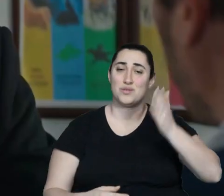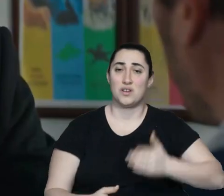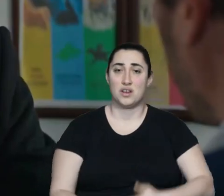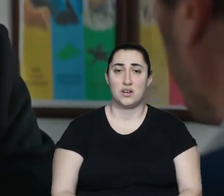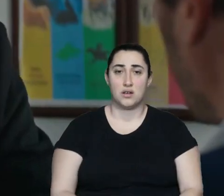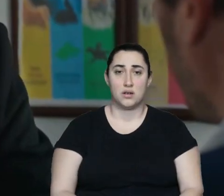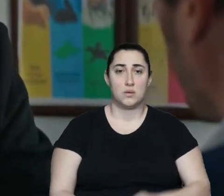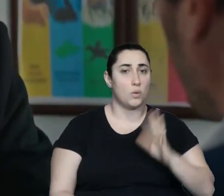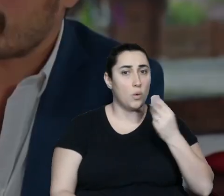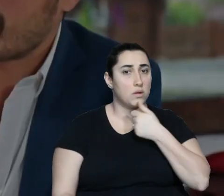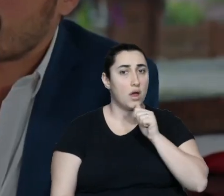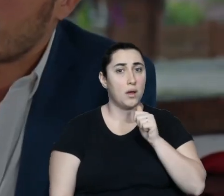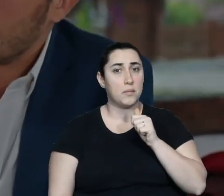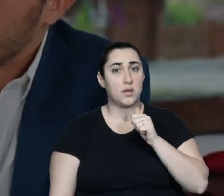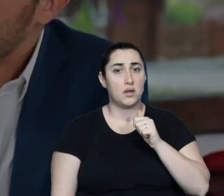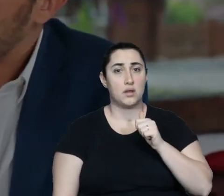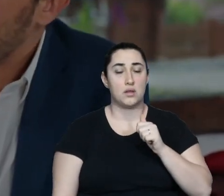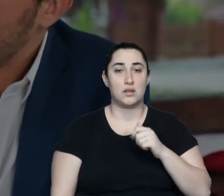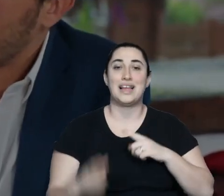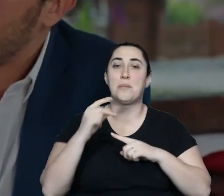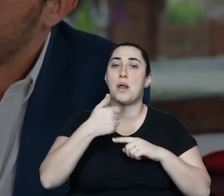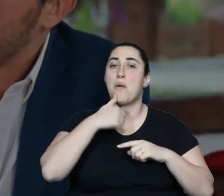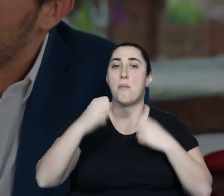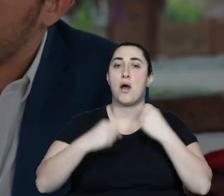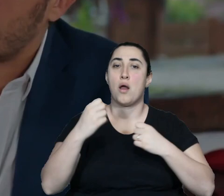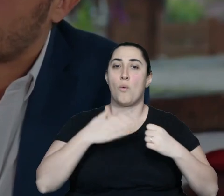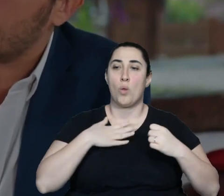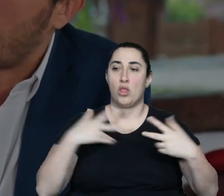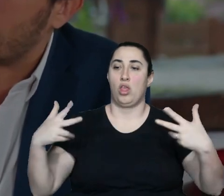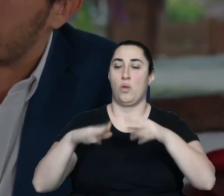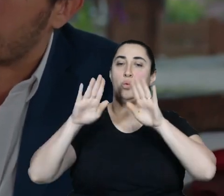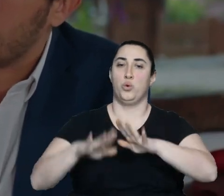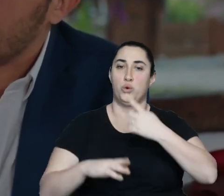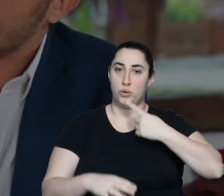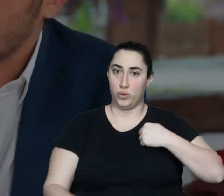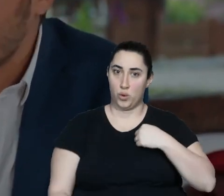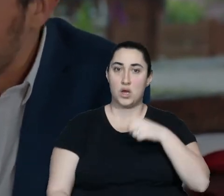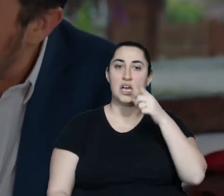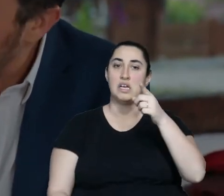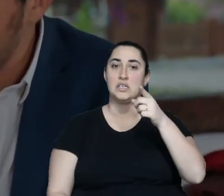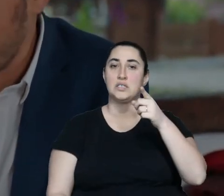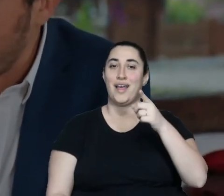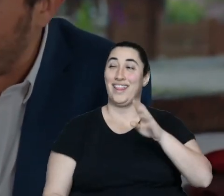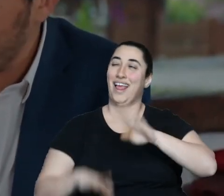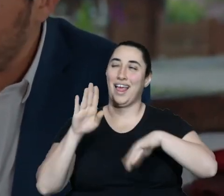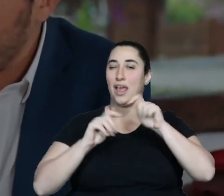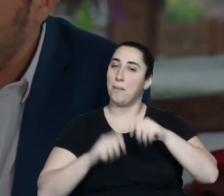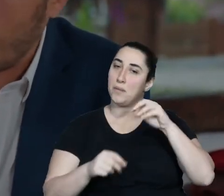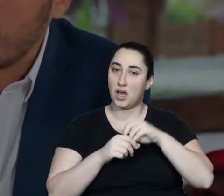dedeyi. Hayırdır abi? Oğlum İbrahim abi arabanın önünü kesiyor kanun namına şekli. Sen de gözüne gireceksin